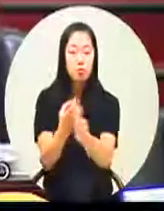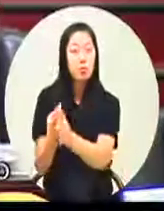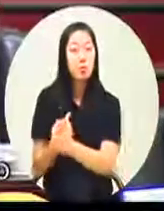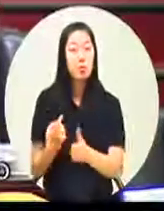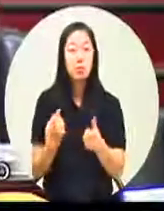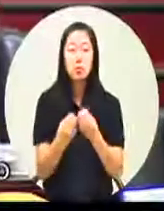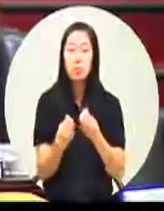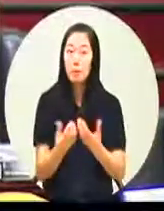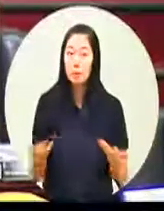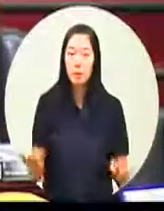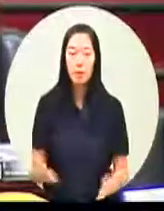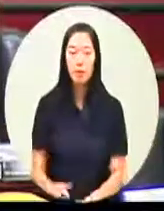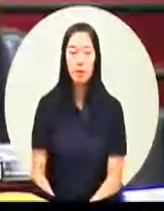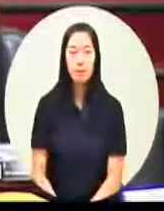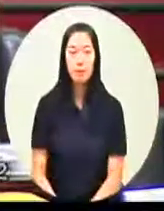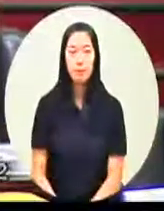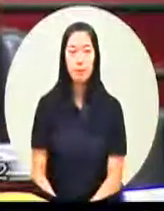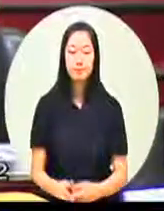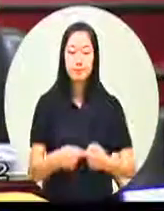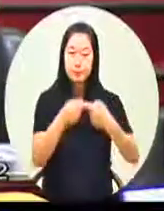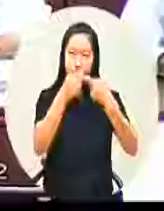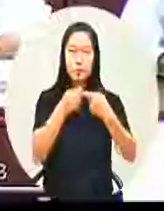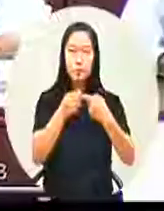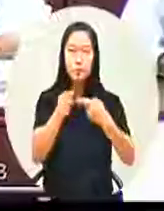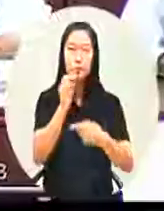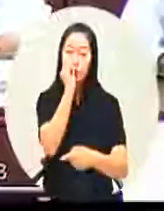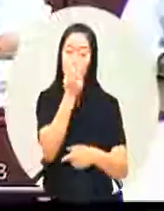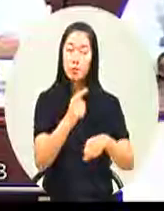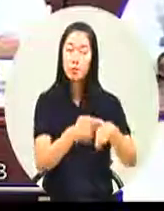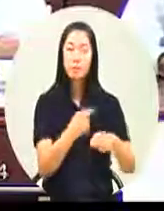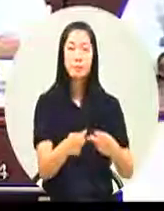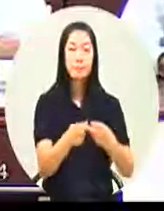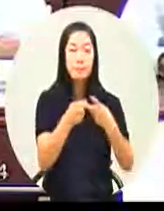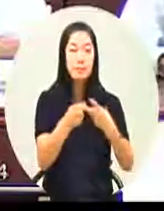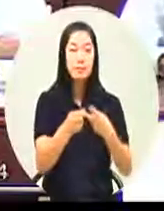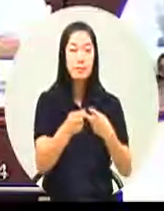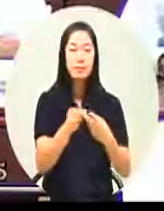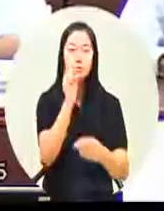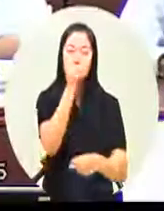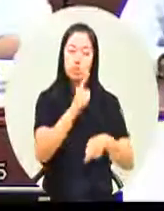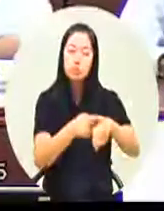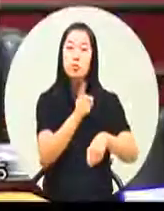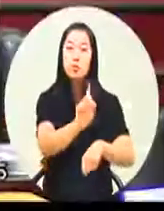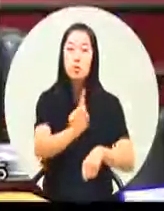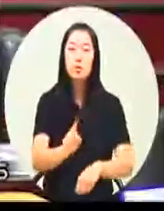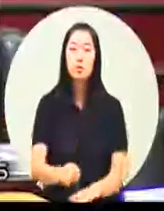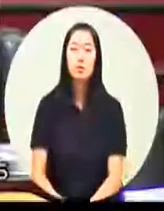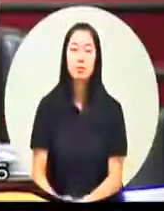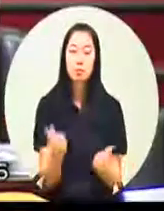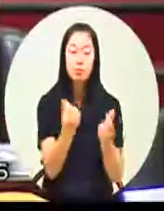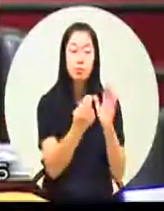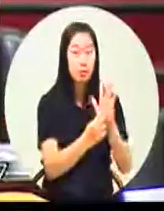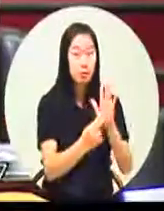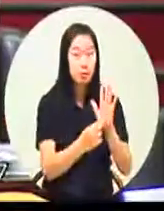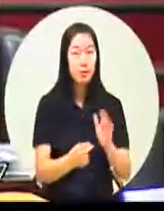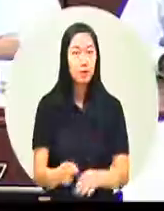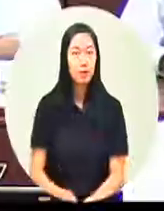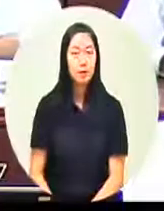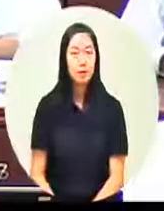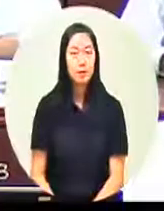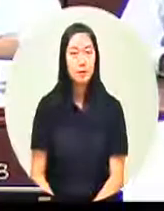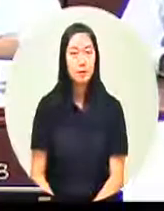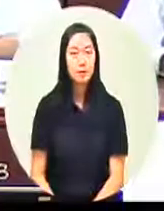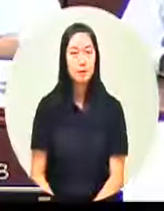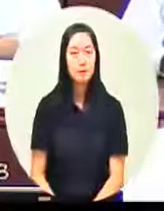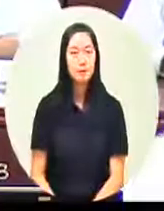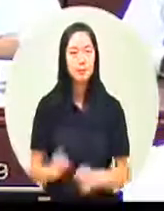游客？ 第一个当然是有它的特殊性，第二当然是 特殊性有特殊，譬如说， 比如说它的 最